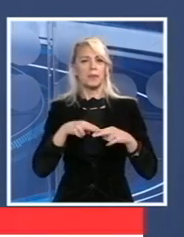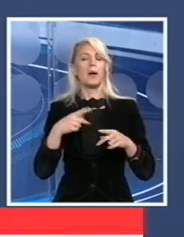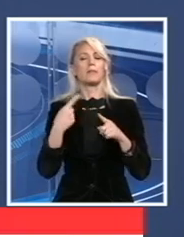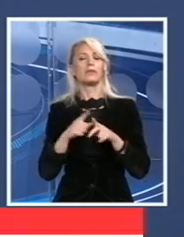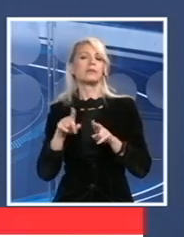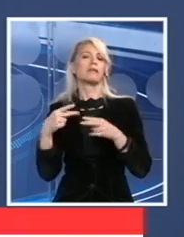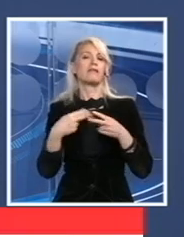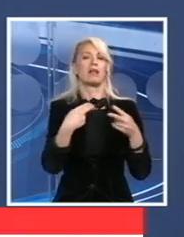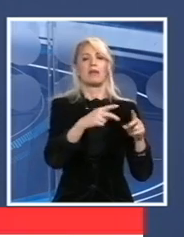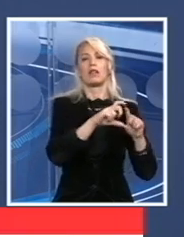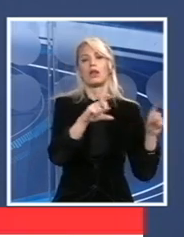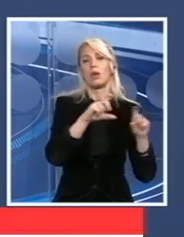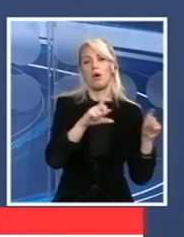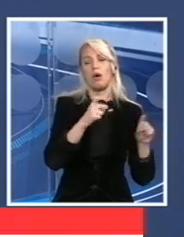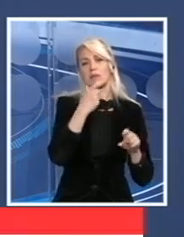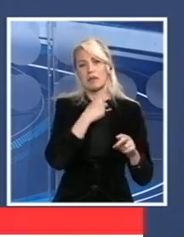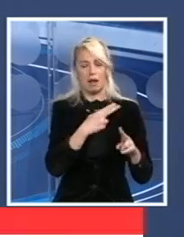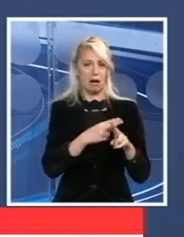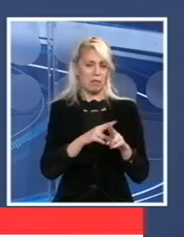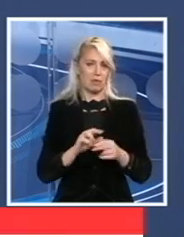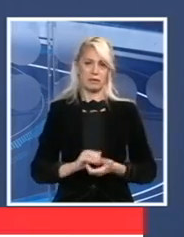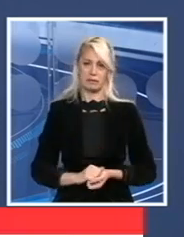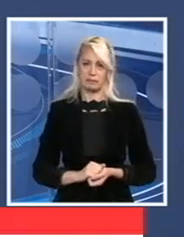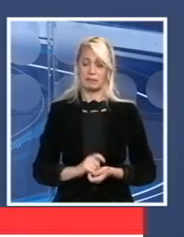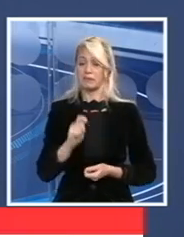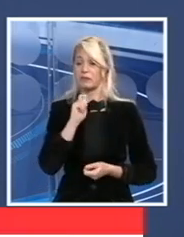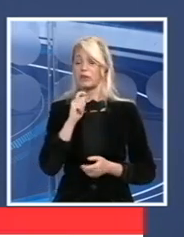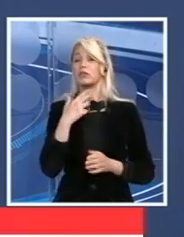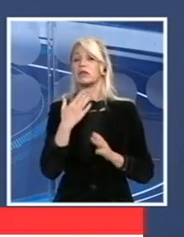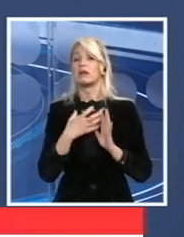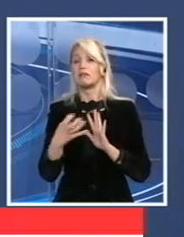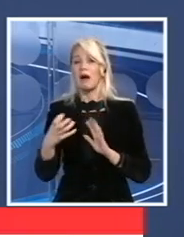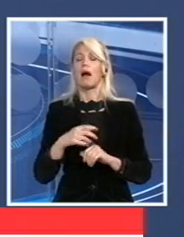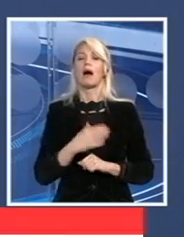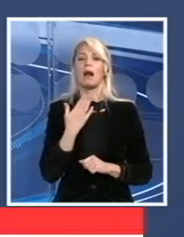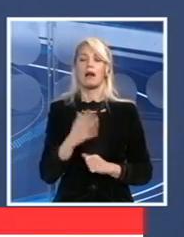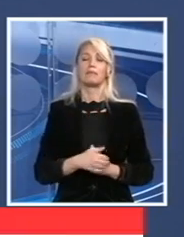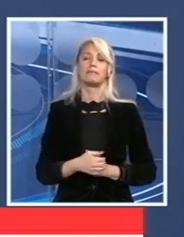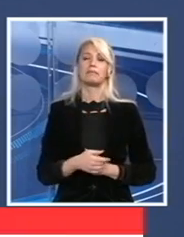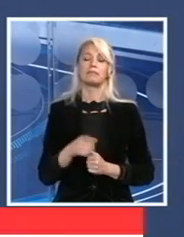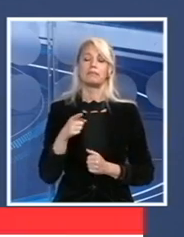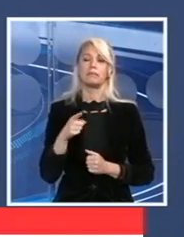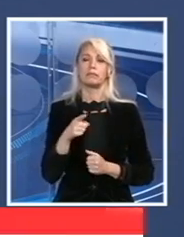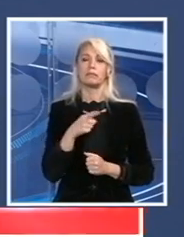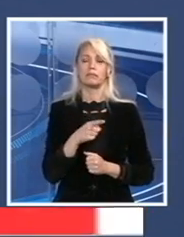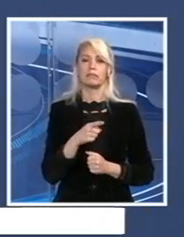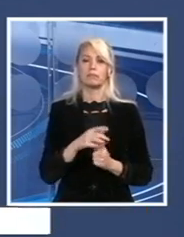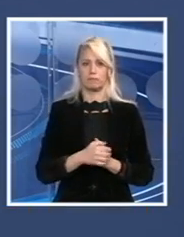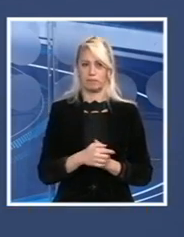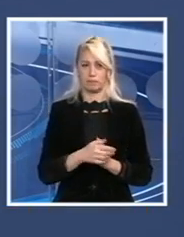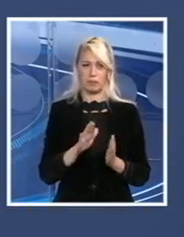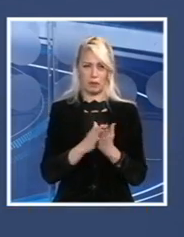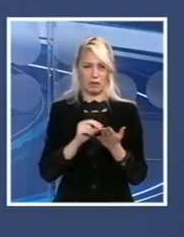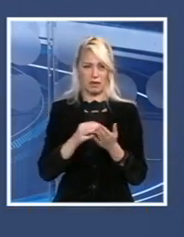iz kojih su i došli. Hvala, možemo dalje. Rado, izvolite. Rada Komazec, Jedinstvo. Zakon o radu